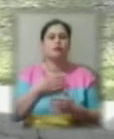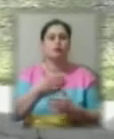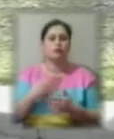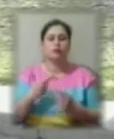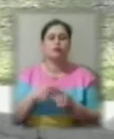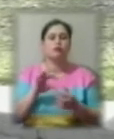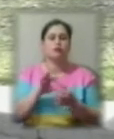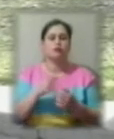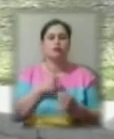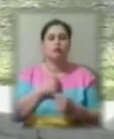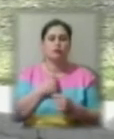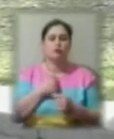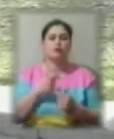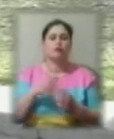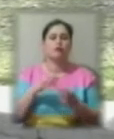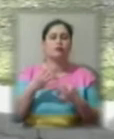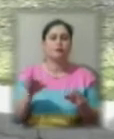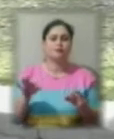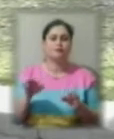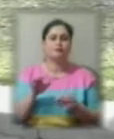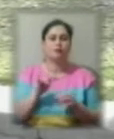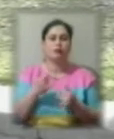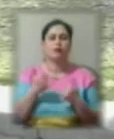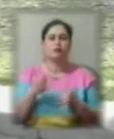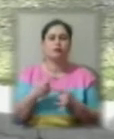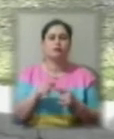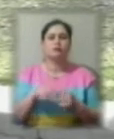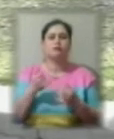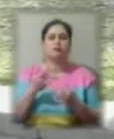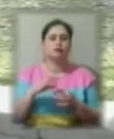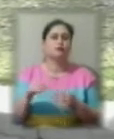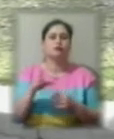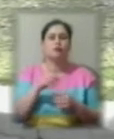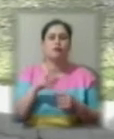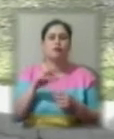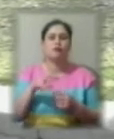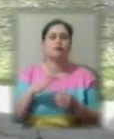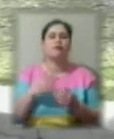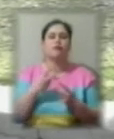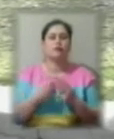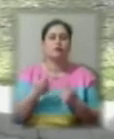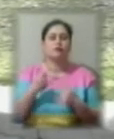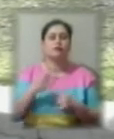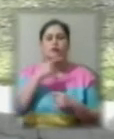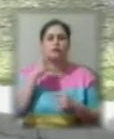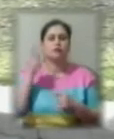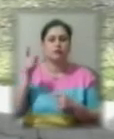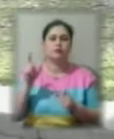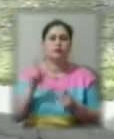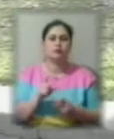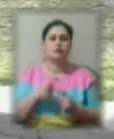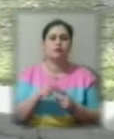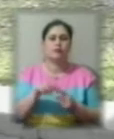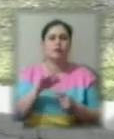нашого визволення і зараз до визволення всіх тих політв'язнів, які знаходяться в Росії. Денісов уповноважений